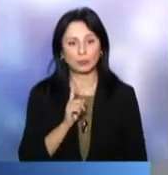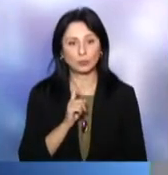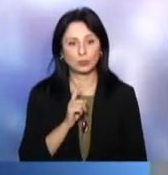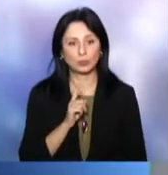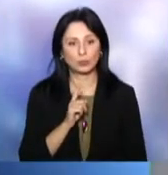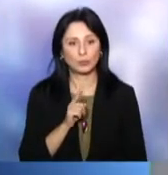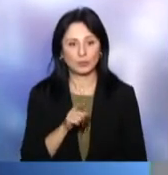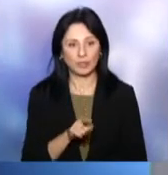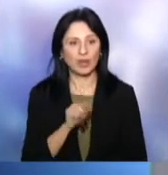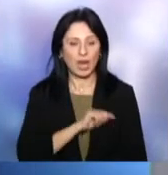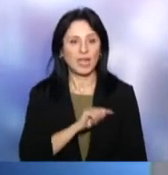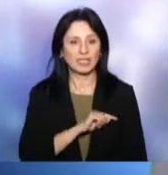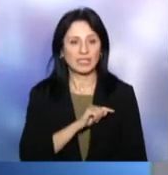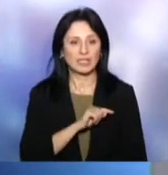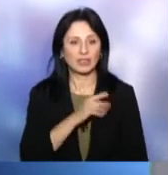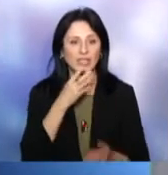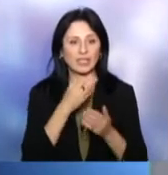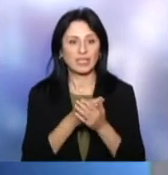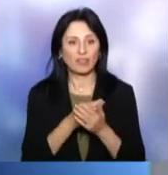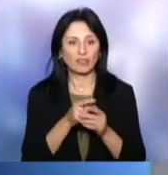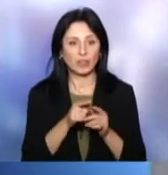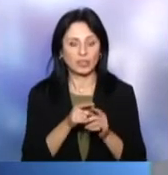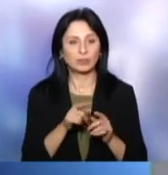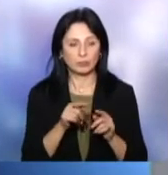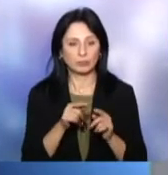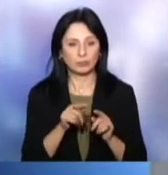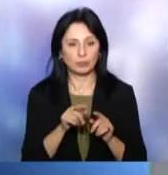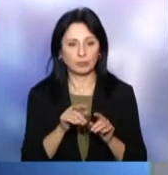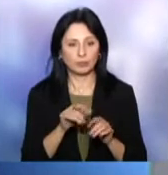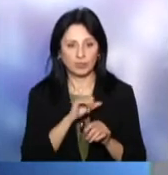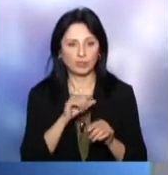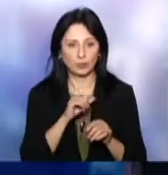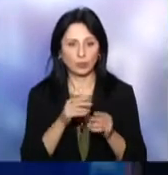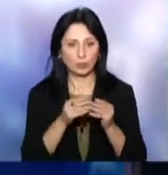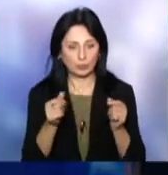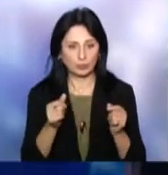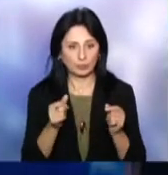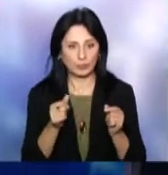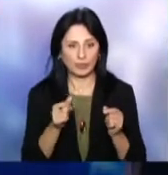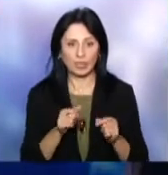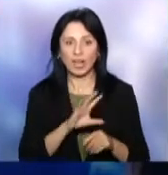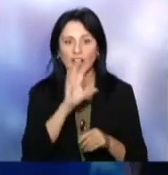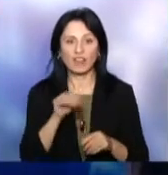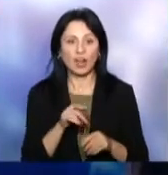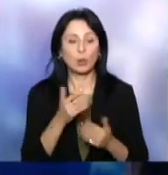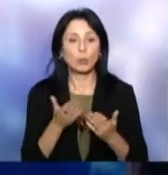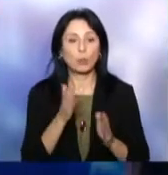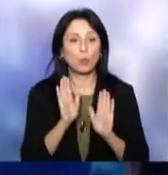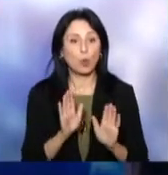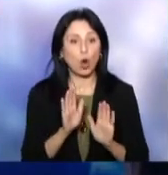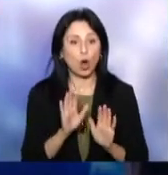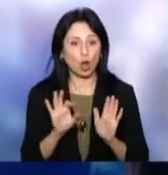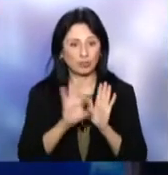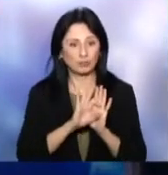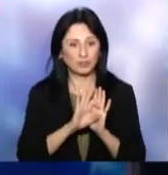და მას ახასიათებს თავისით უკუ განვითარება, ანუ სპონტანური ალაგება. ყველა ვარიანტში, თუ ეს მხოლოდ